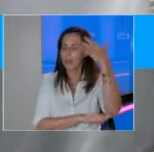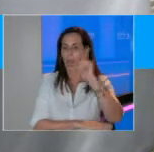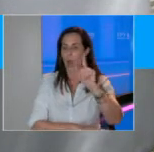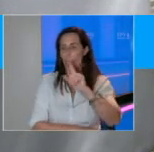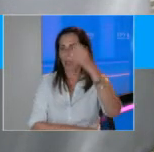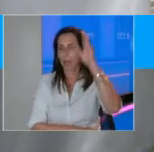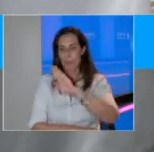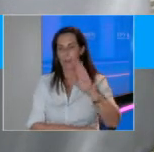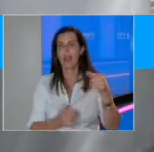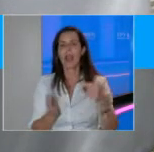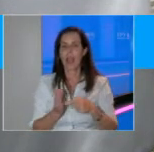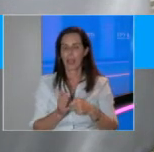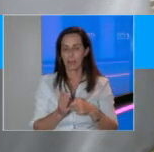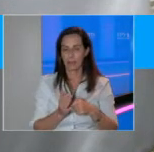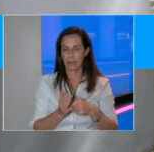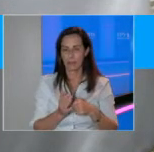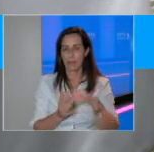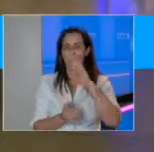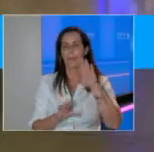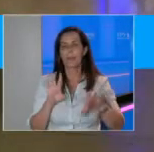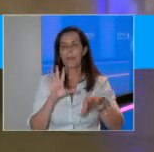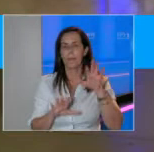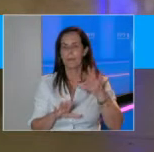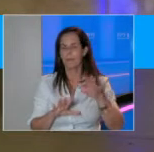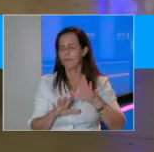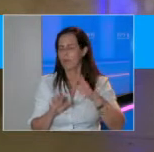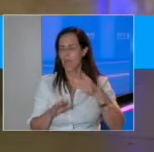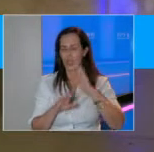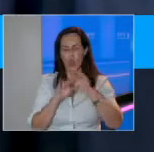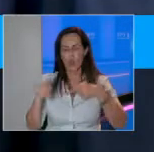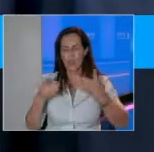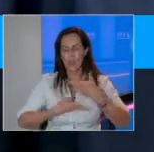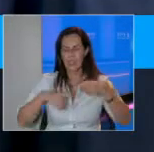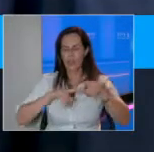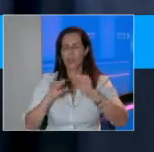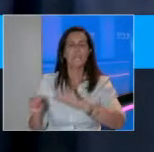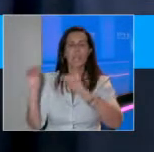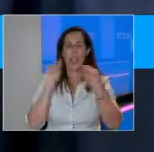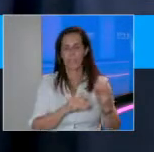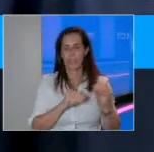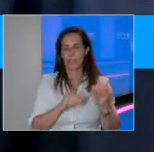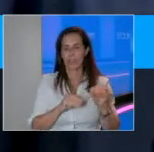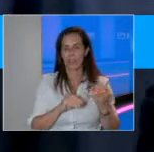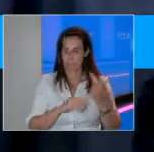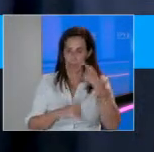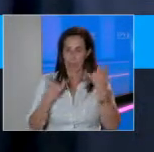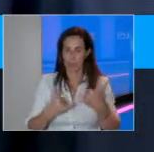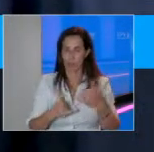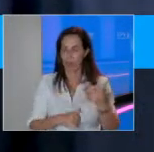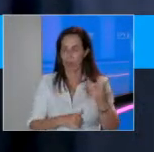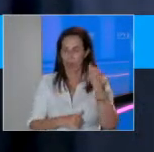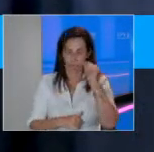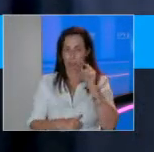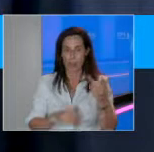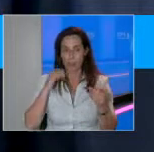למלך. כן. ולכן לקח בנימין נתניהו את כל יחסי החוץ של מדינת ישראל ואת רובם, והעביר אותם, וזה בלט עכשיו, ולגבי